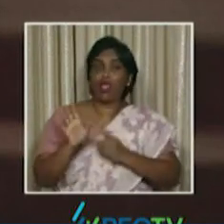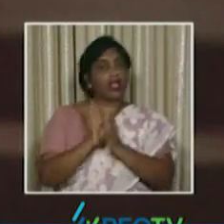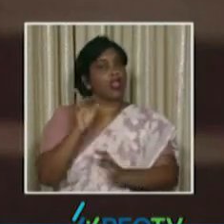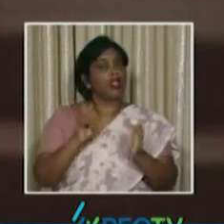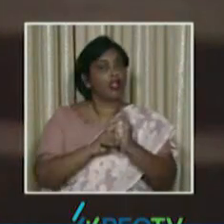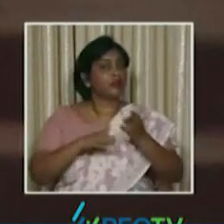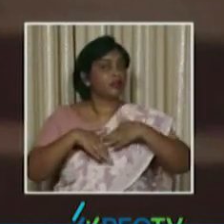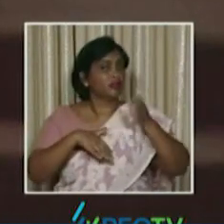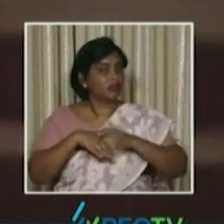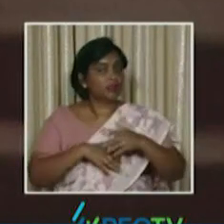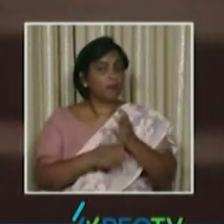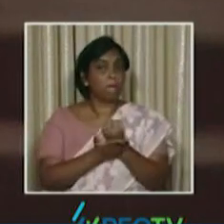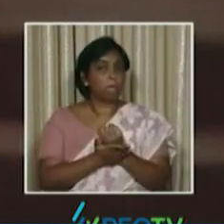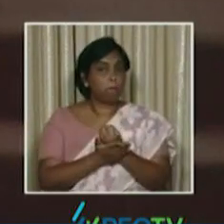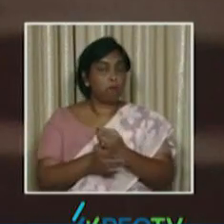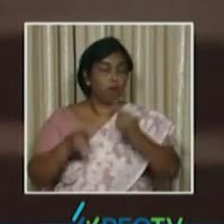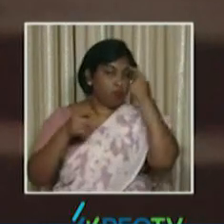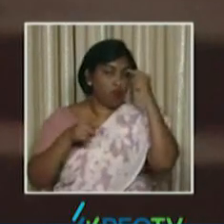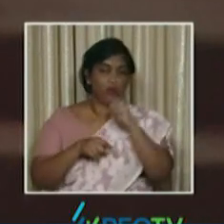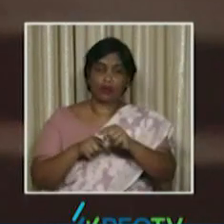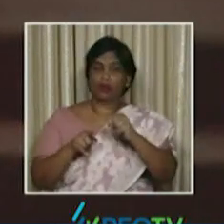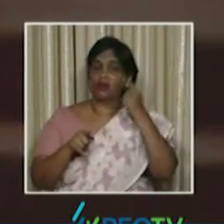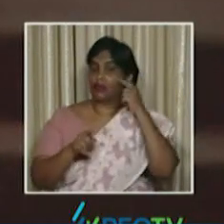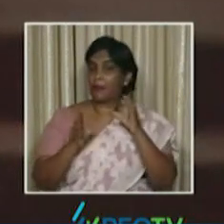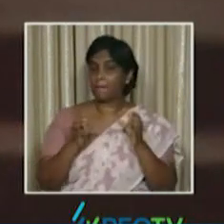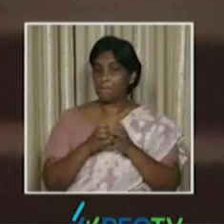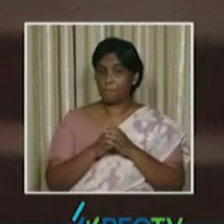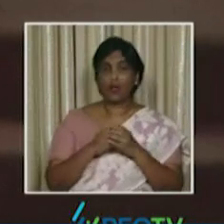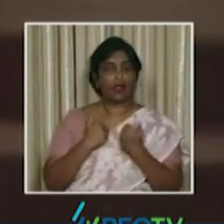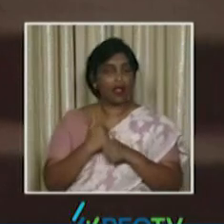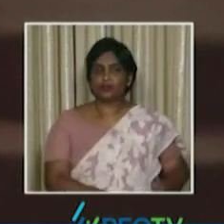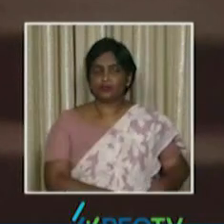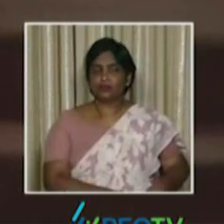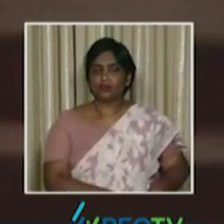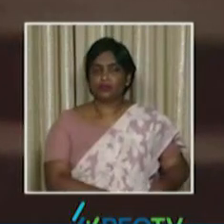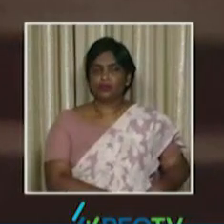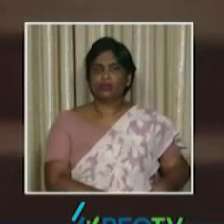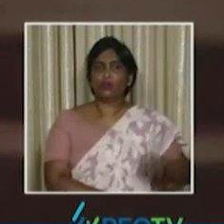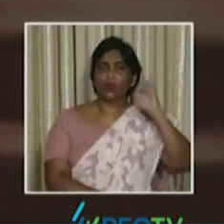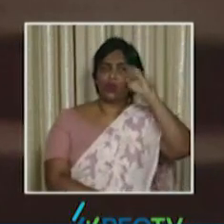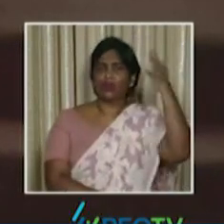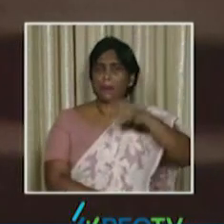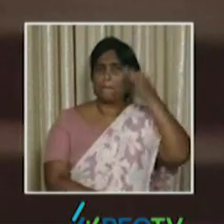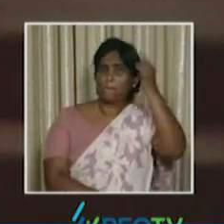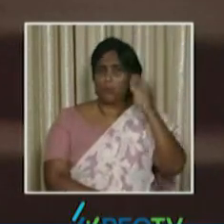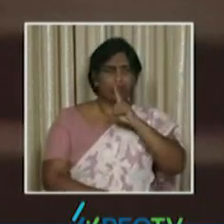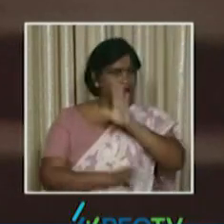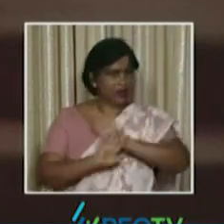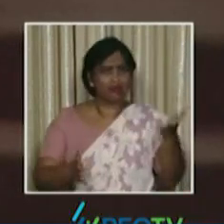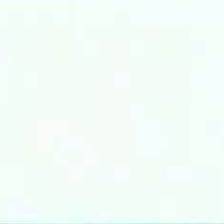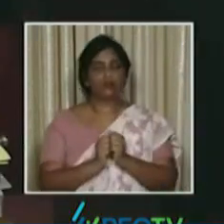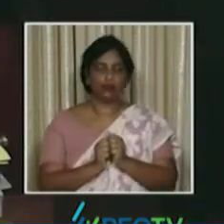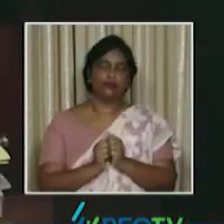කැමැතිවරේ කැටියට කටයුතු කරා මේ පොහොට්ටුව පක්ෂයේම හැදුනේ මේ මෑත කාලයකදී උදේ පාන්දර ඇවිල්ලා පිස්සු කැලින්න එපයි කියන